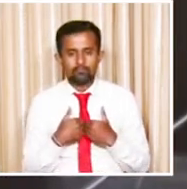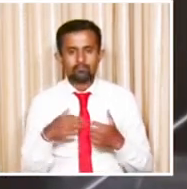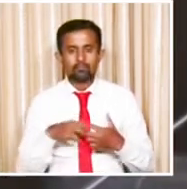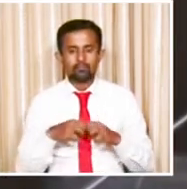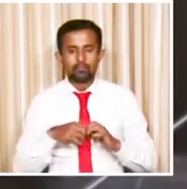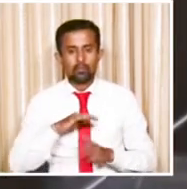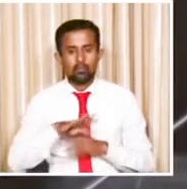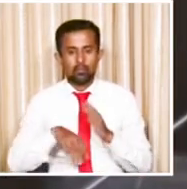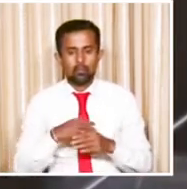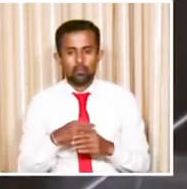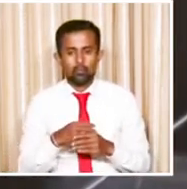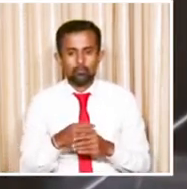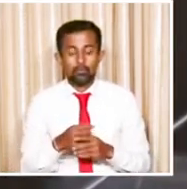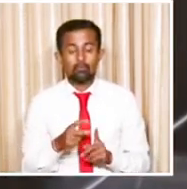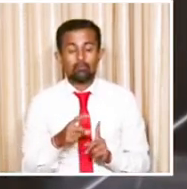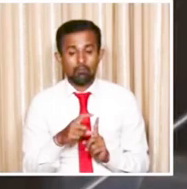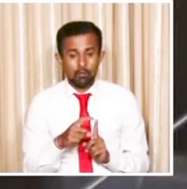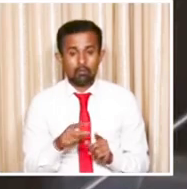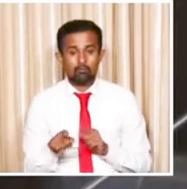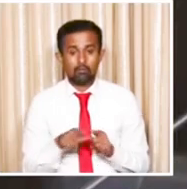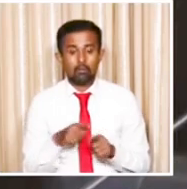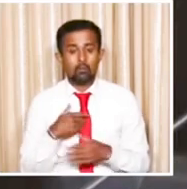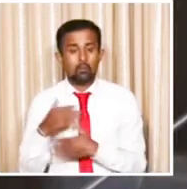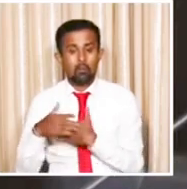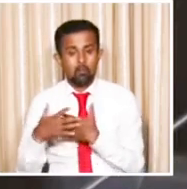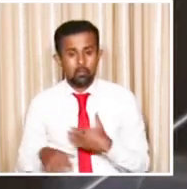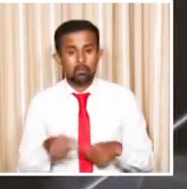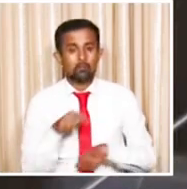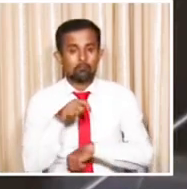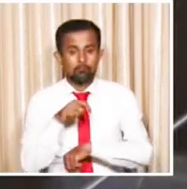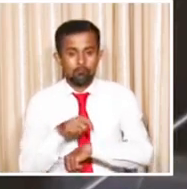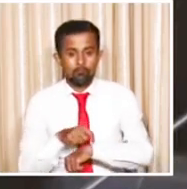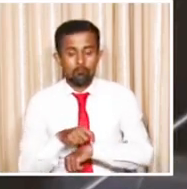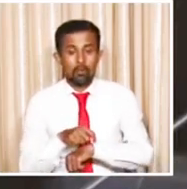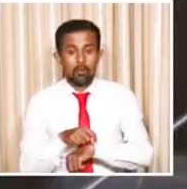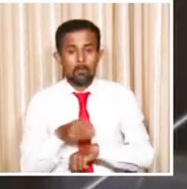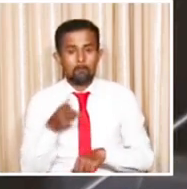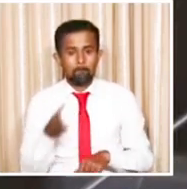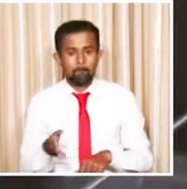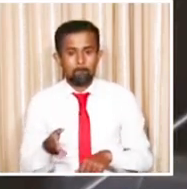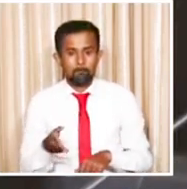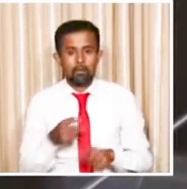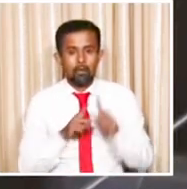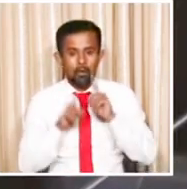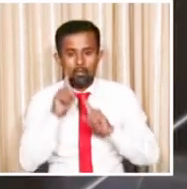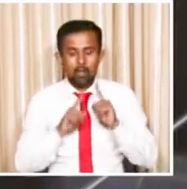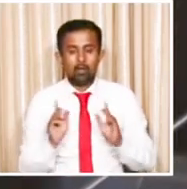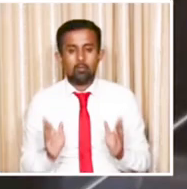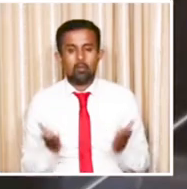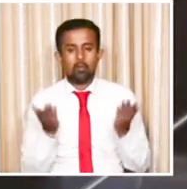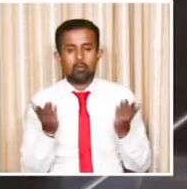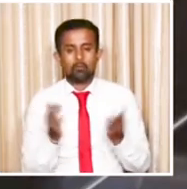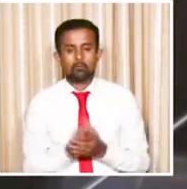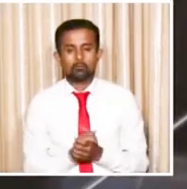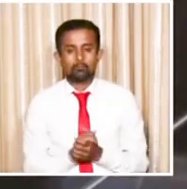අර්බුදේ මුහුණ බරපතල විදියටම මුහුණ දෙච්ච වෙච්ච වෙලාවේ තමයි මේ මේක ගැන අපි කතා කරන්න පටන් ගත්තේ.